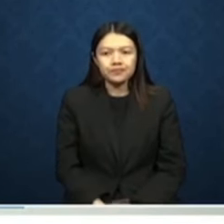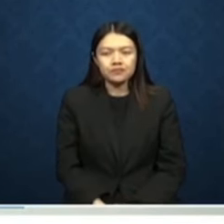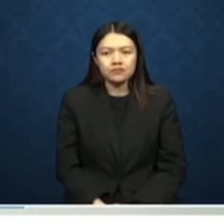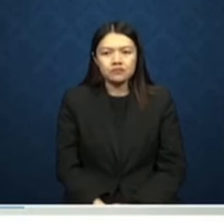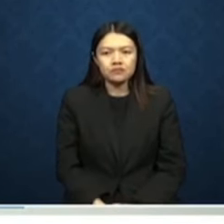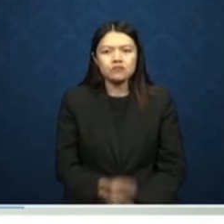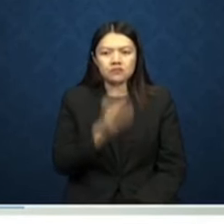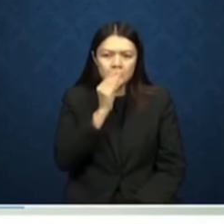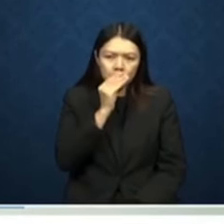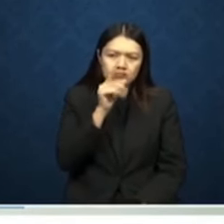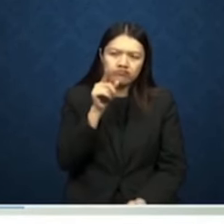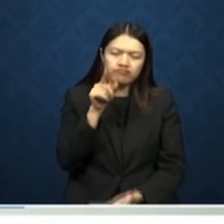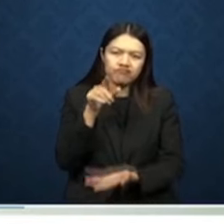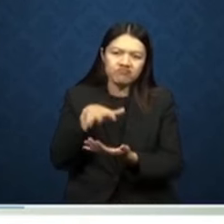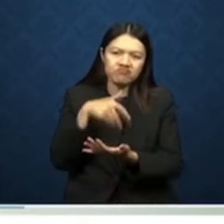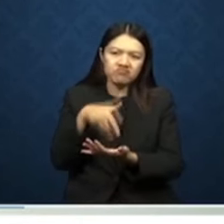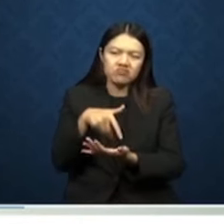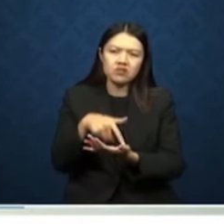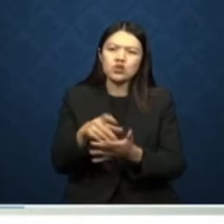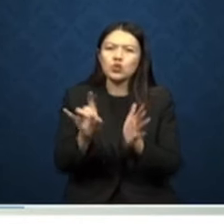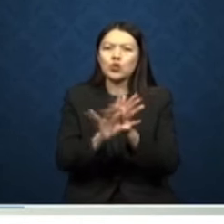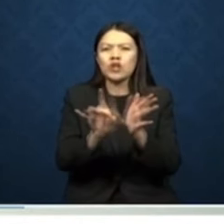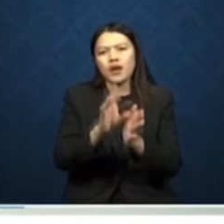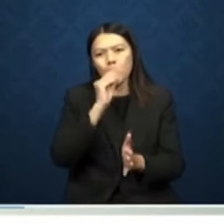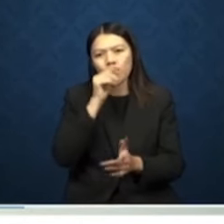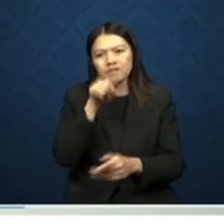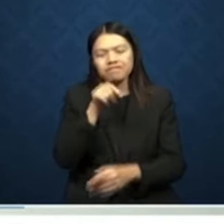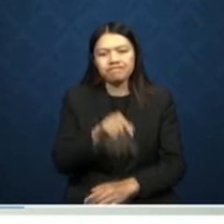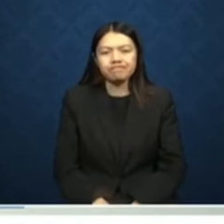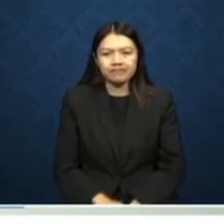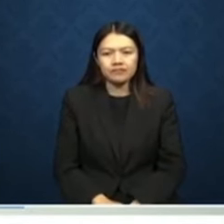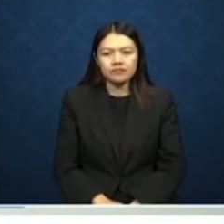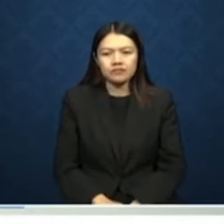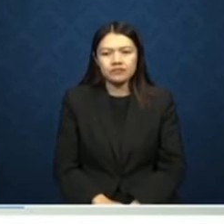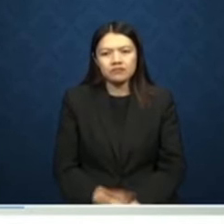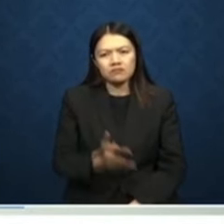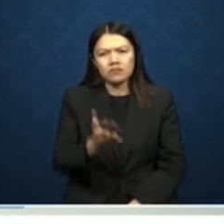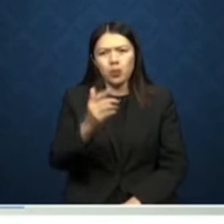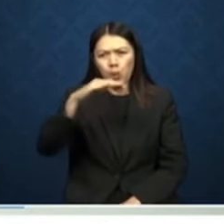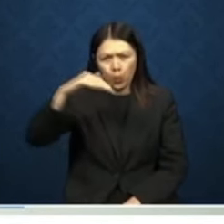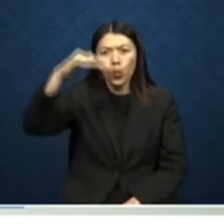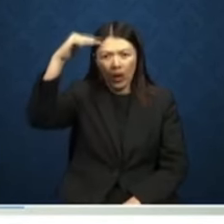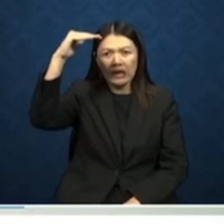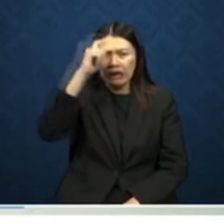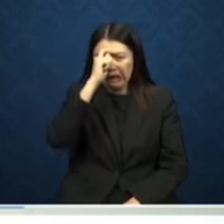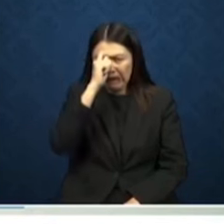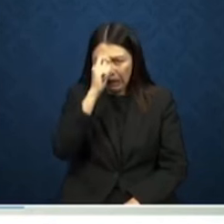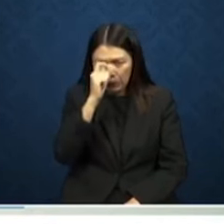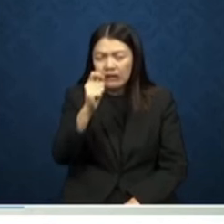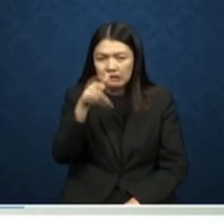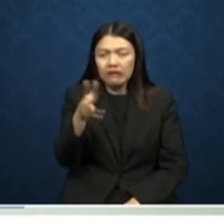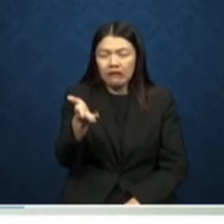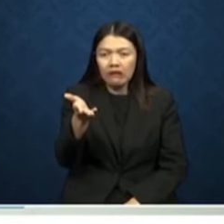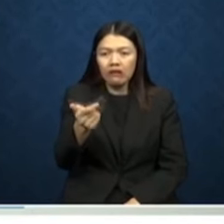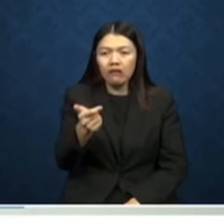ทุกคำพูดที่ท่านพูดแม้กระทั่งคำพูดสุดท้ายนะครับท่านเป็นผู้หลักของผู้ใหญ่ของบ้านของเมือง